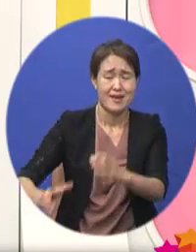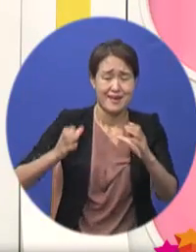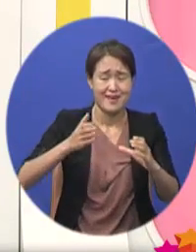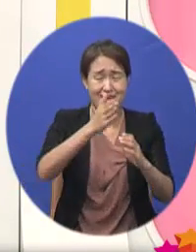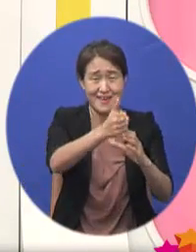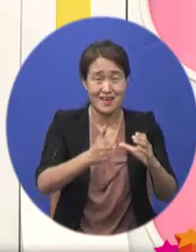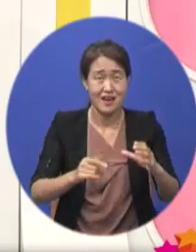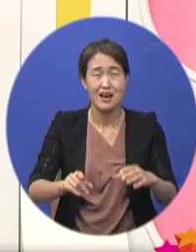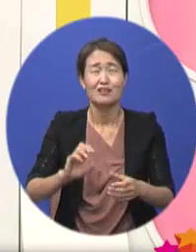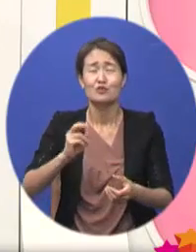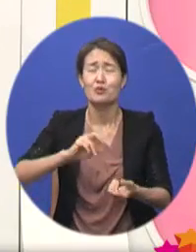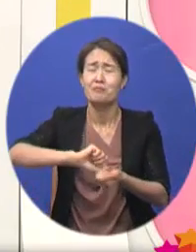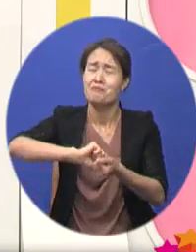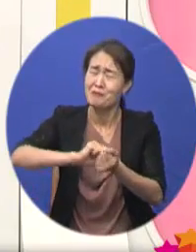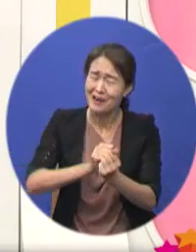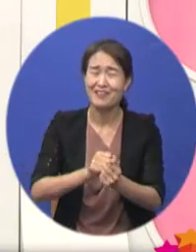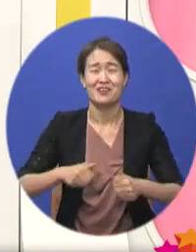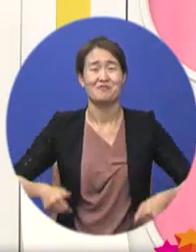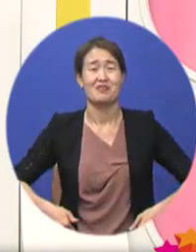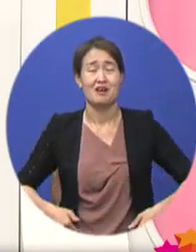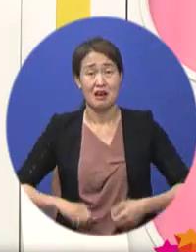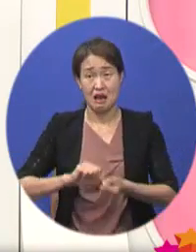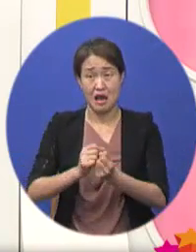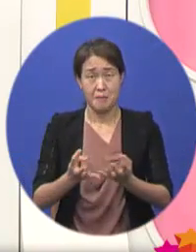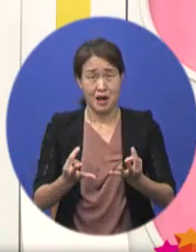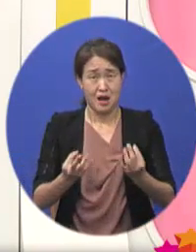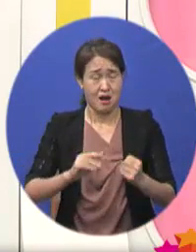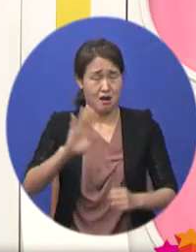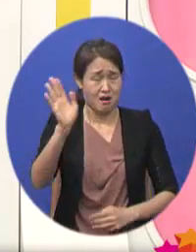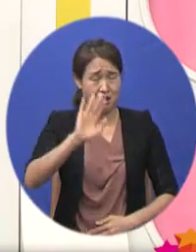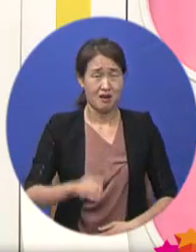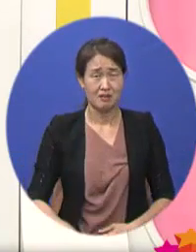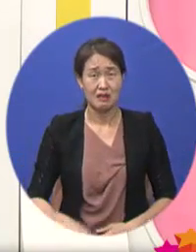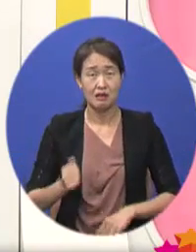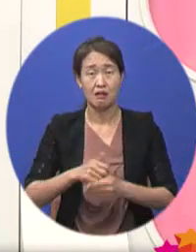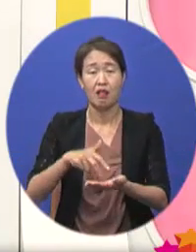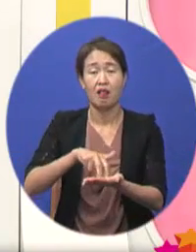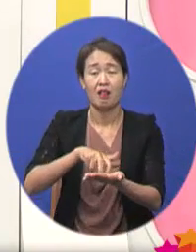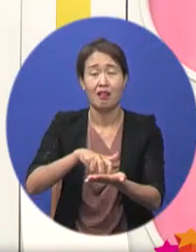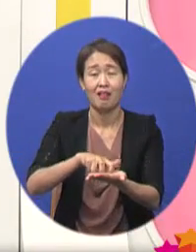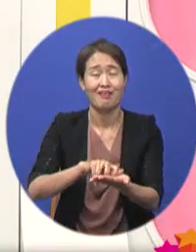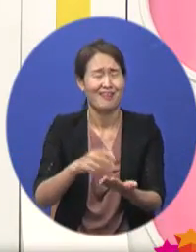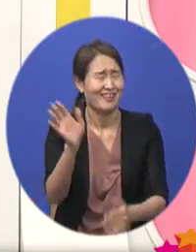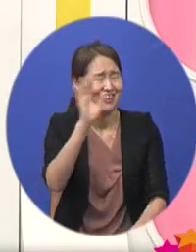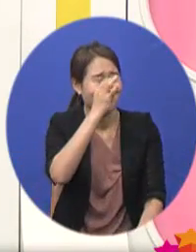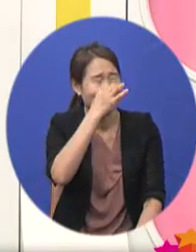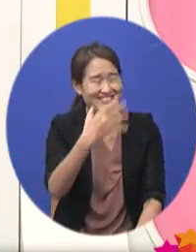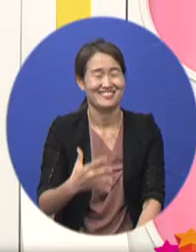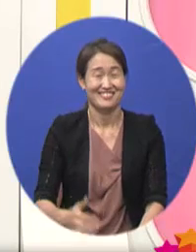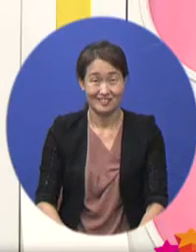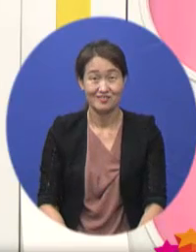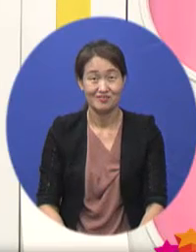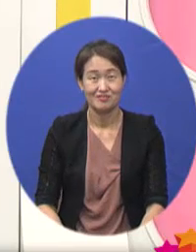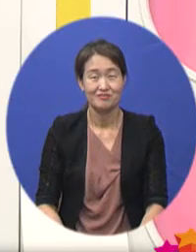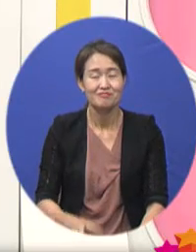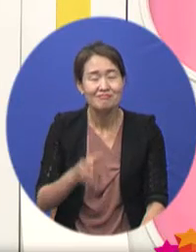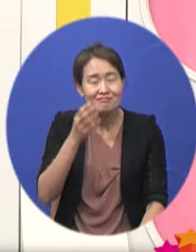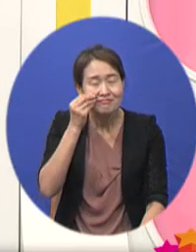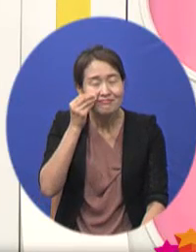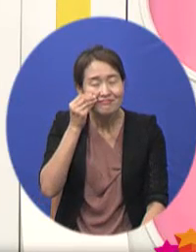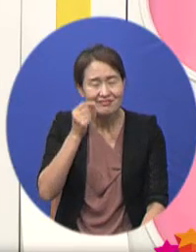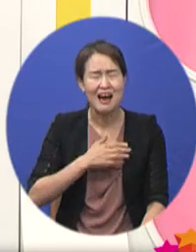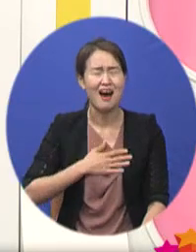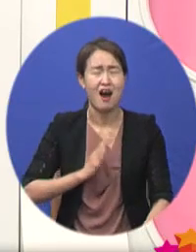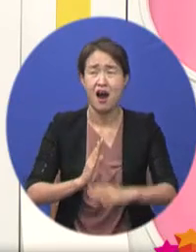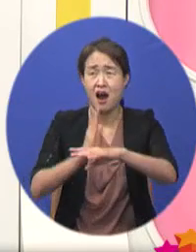잔 갖고 와야 되고. 막걸리 꼭 한번 막걸리. 너무 많이 드시면 내려오실 때 또 다리 풀려가지고 힘듭니다. 예, 네, 너무 많이 드시면